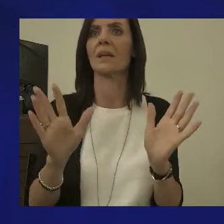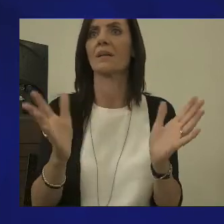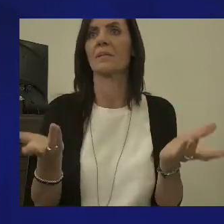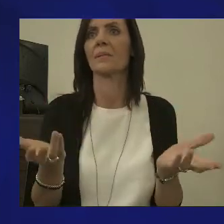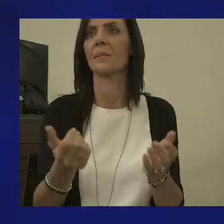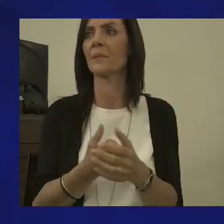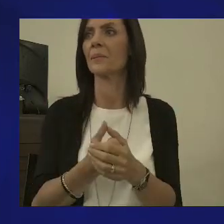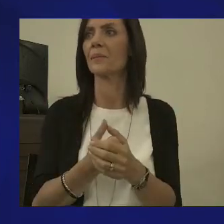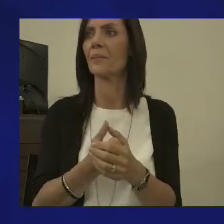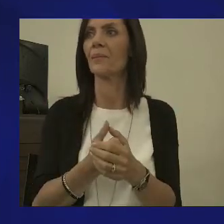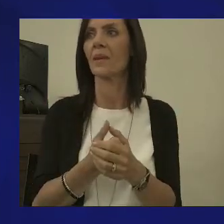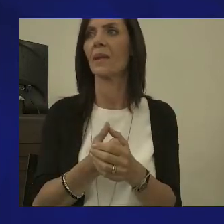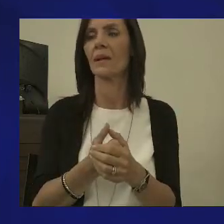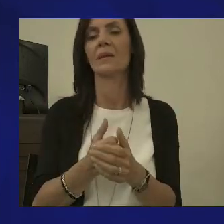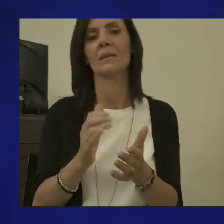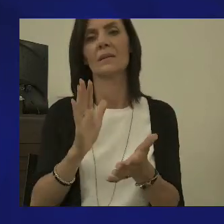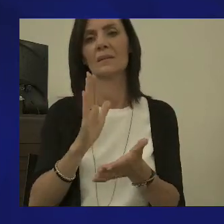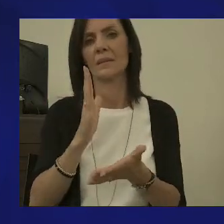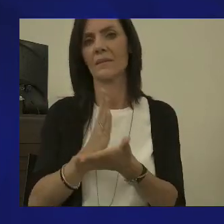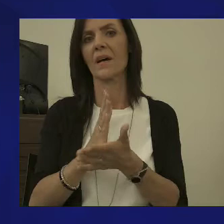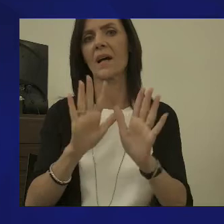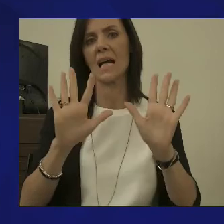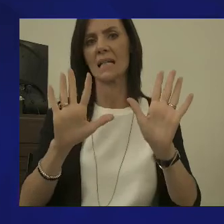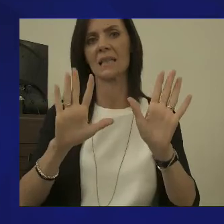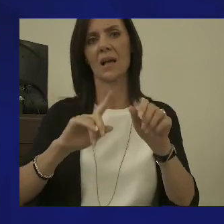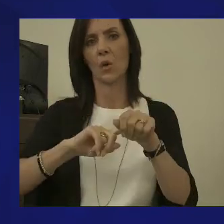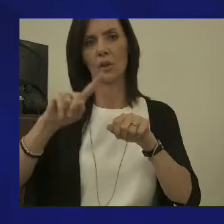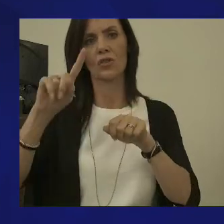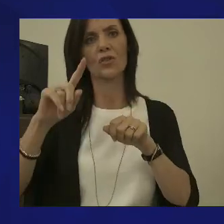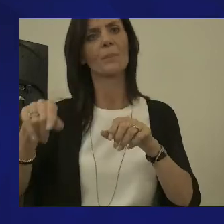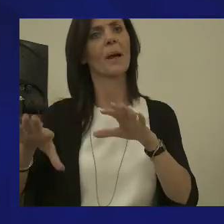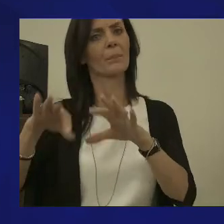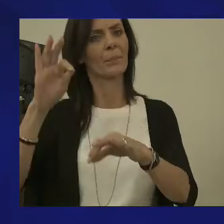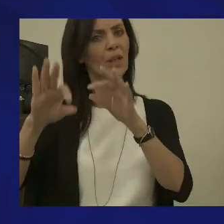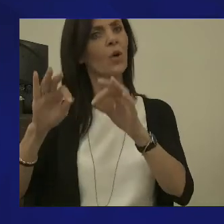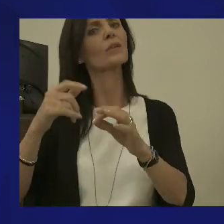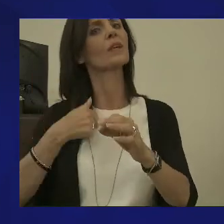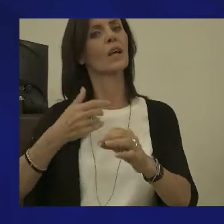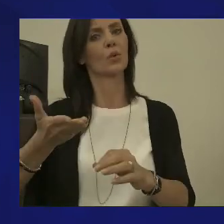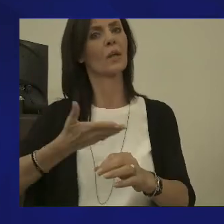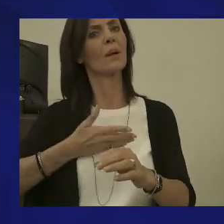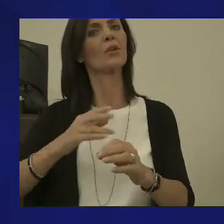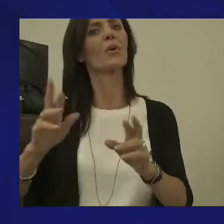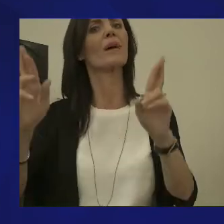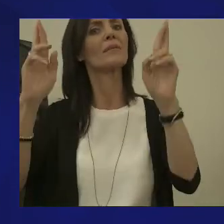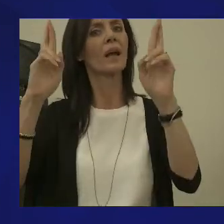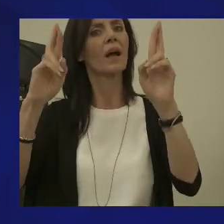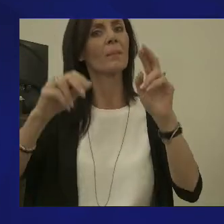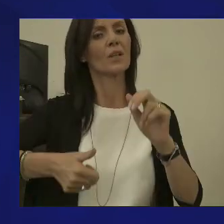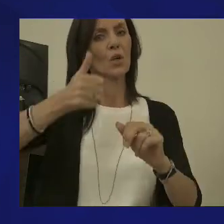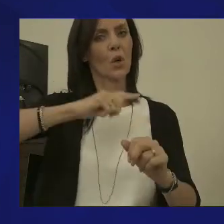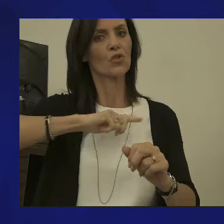ומי... סליחה, אנחנו כבר 19 חודשים מאז הבחירות החדשות, קיבלנו הבטחה מראש העיר,